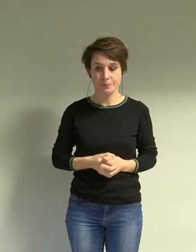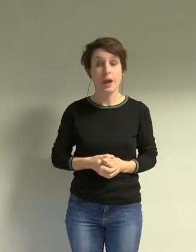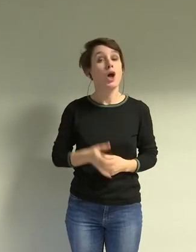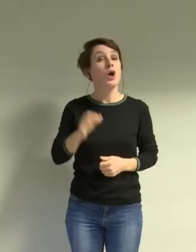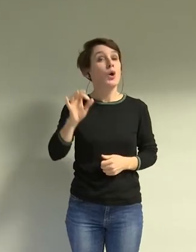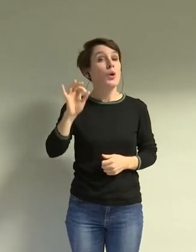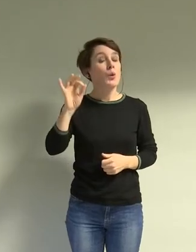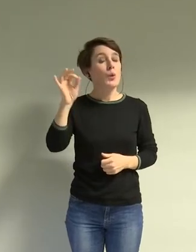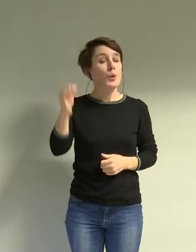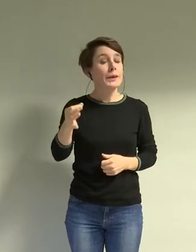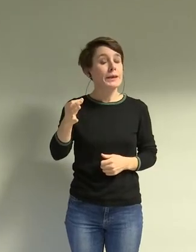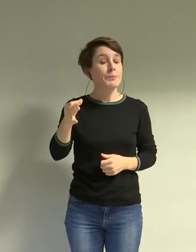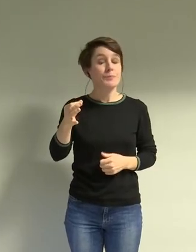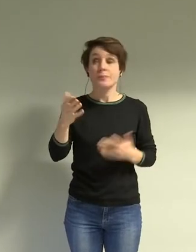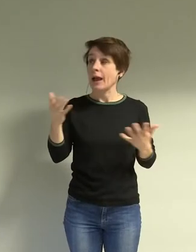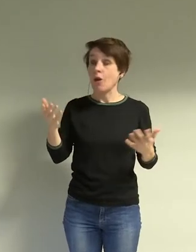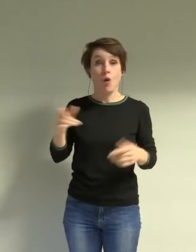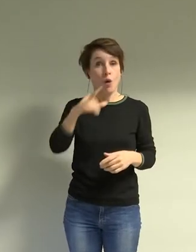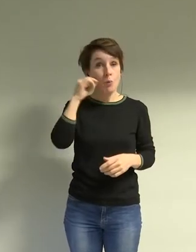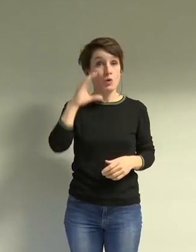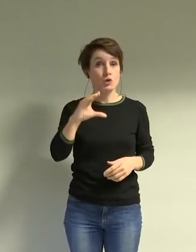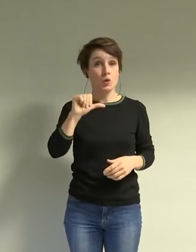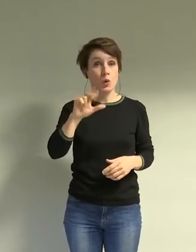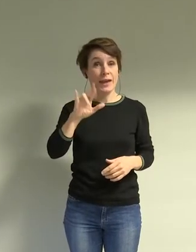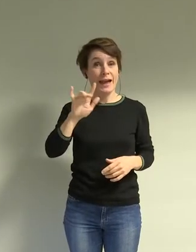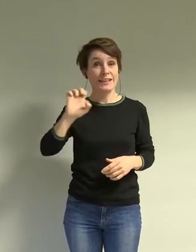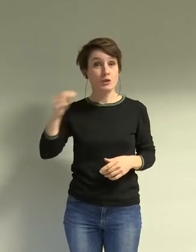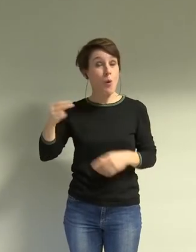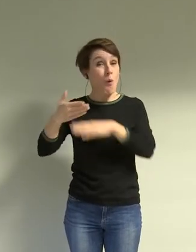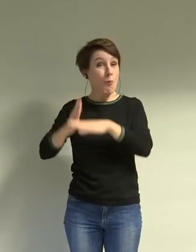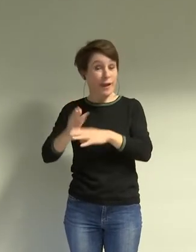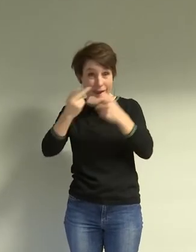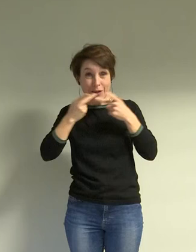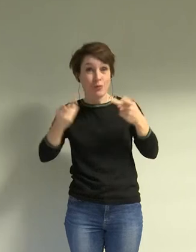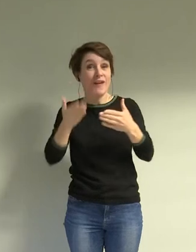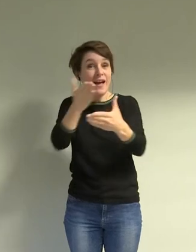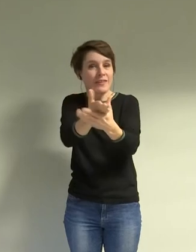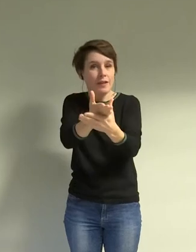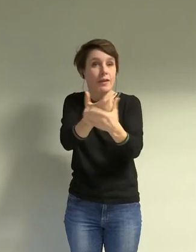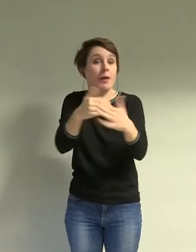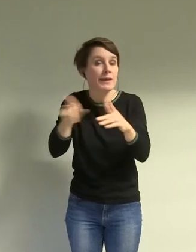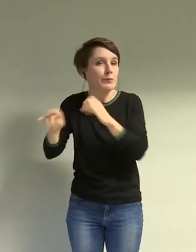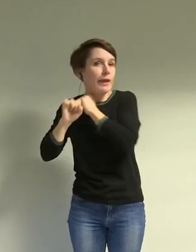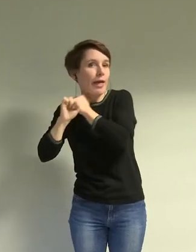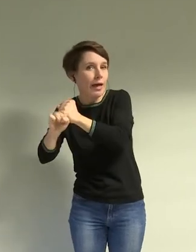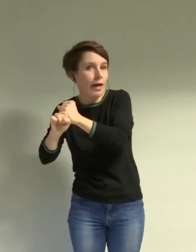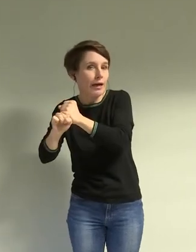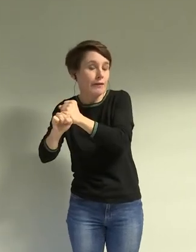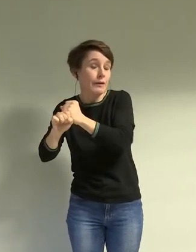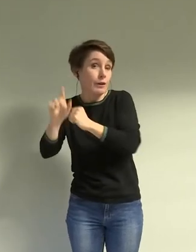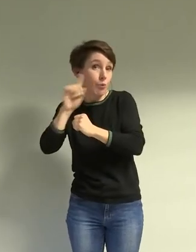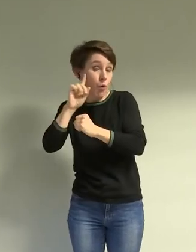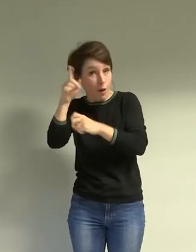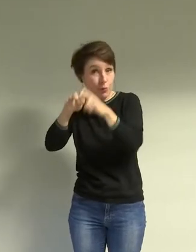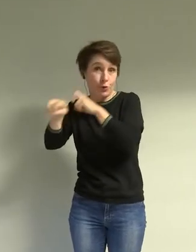avait prévu une intervention sur cette deuxième délibération mais il a dû s'absenter afin de se rendre aux obsèques de sa soeur donc